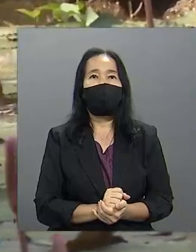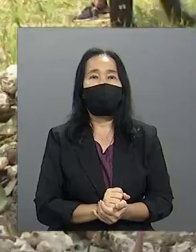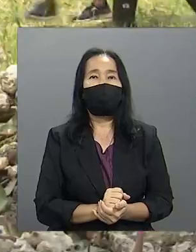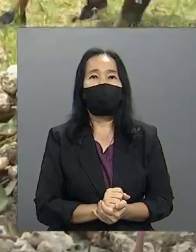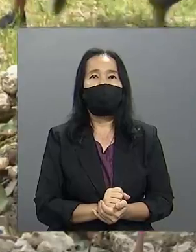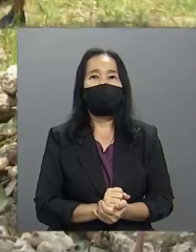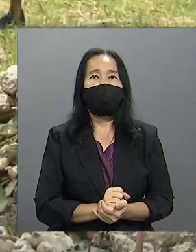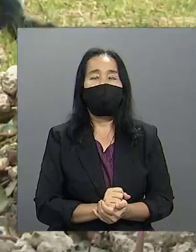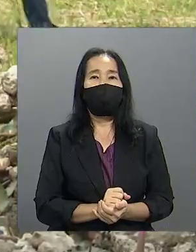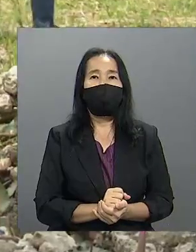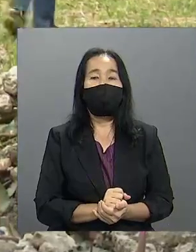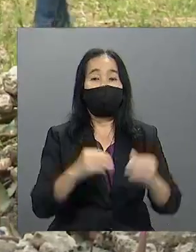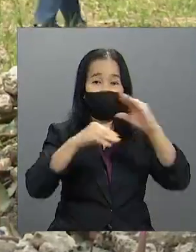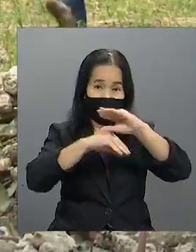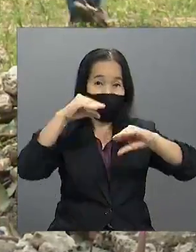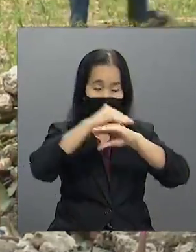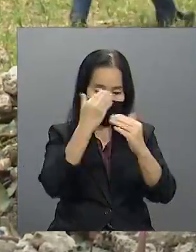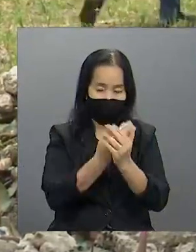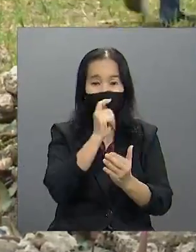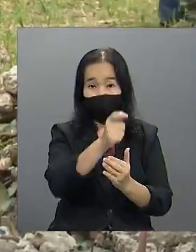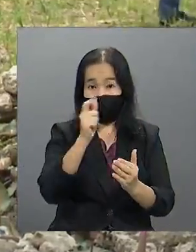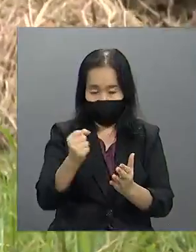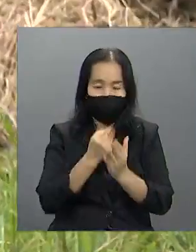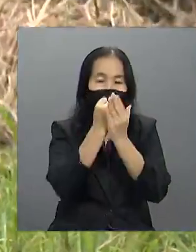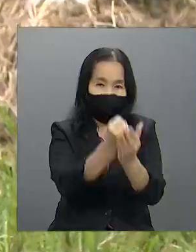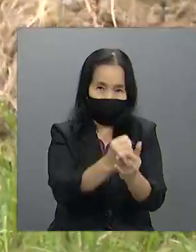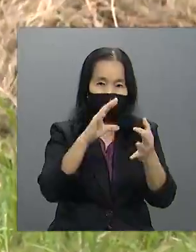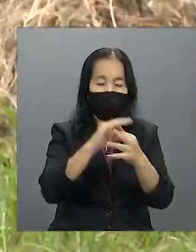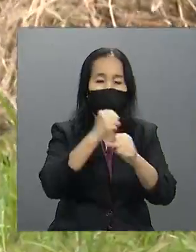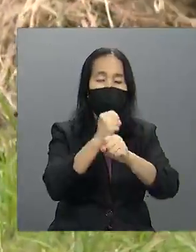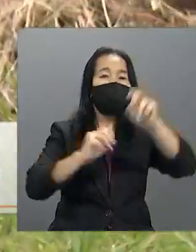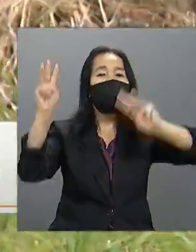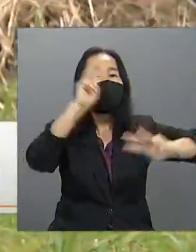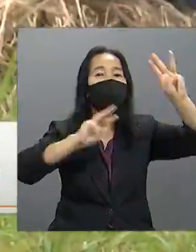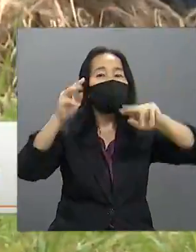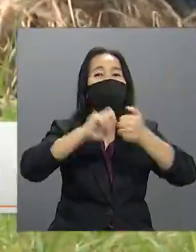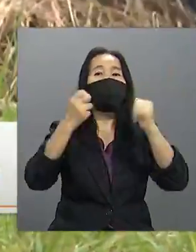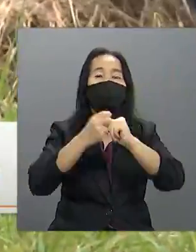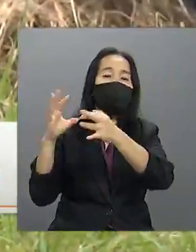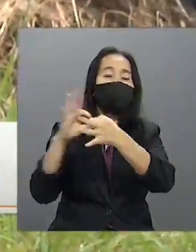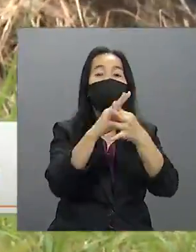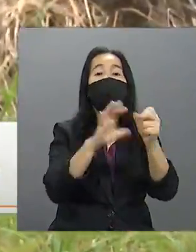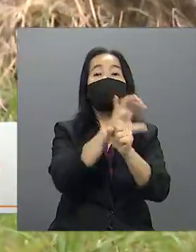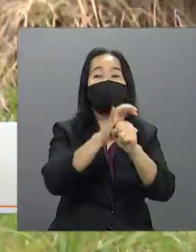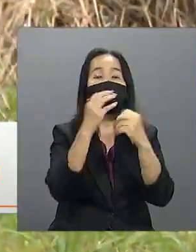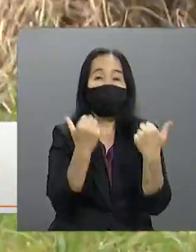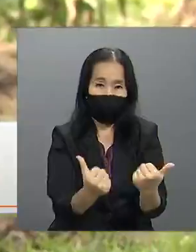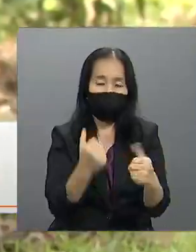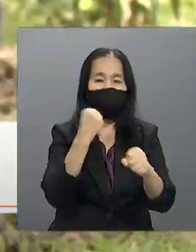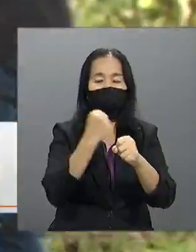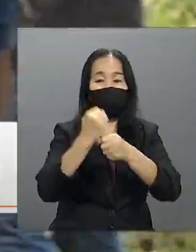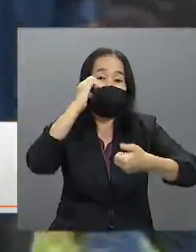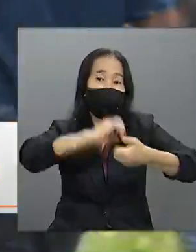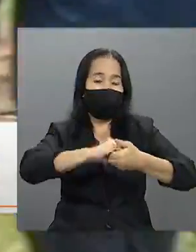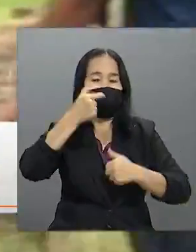โครงการจ้างงานเพื่อช่วยเหลือผู้ได้รับผลกระทบจากโควิด-19 ครั้งนี้เกิดจากความร่วมมือระหว่างจีการ์เด้นชุมชน